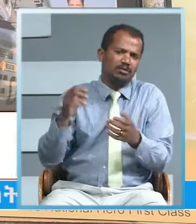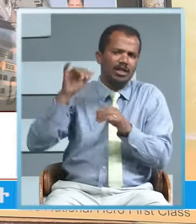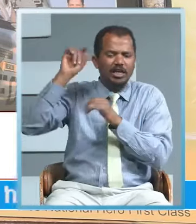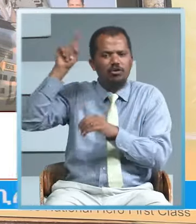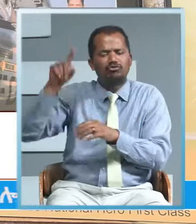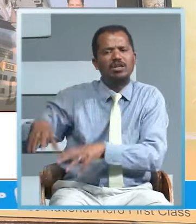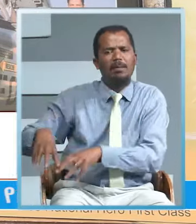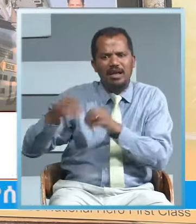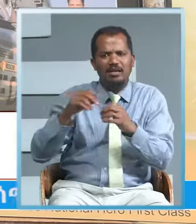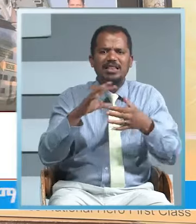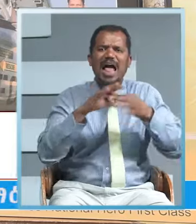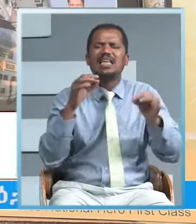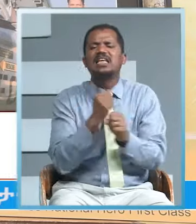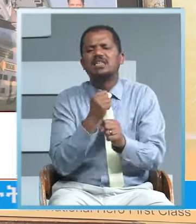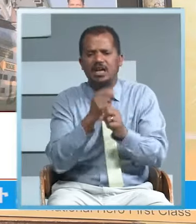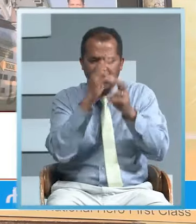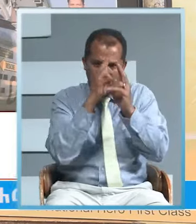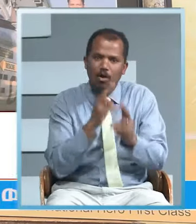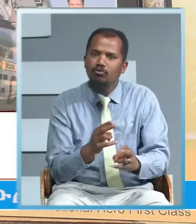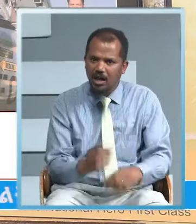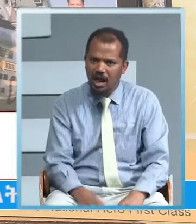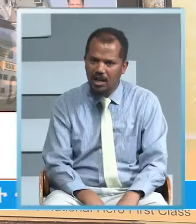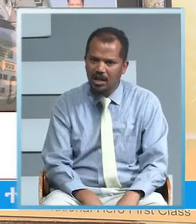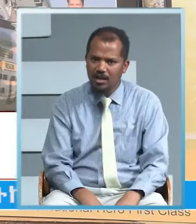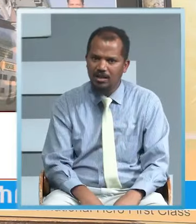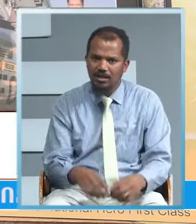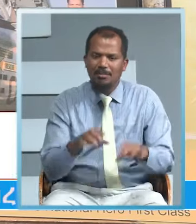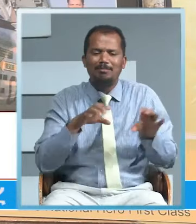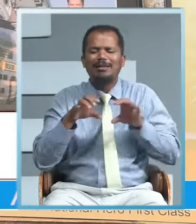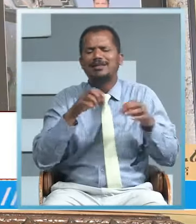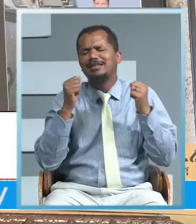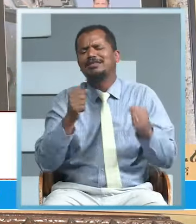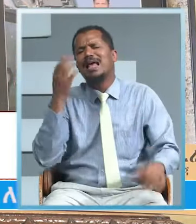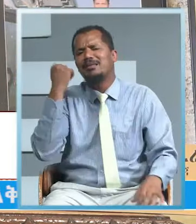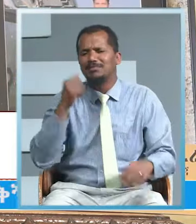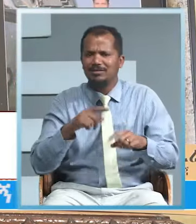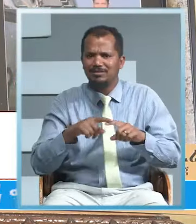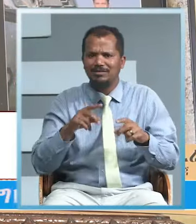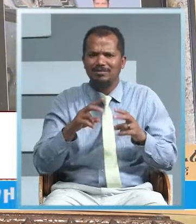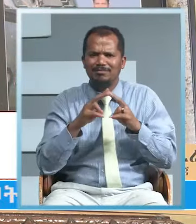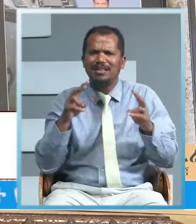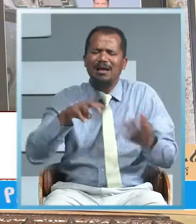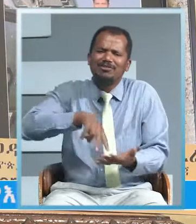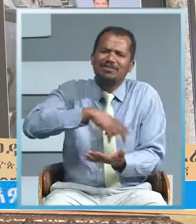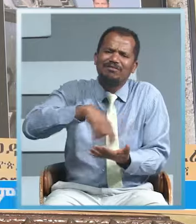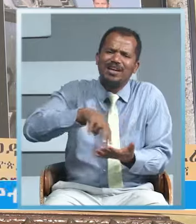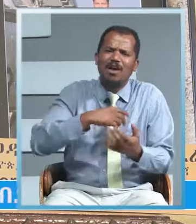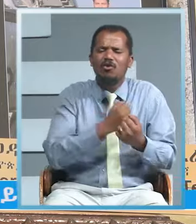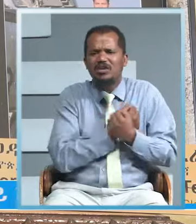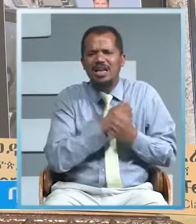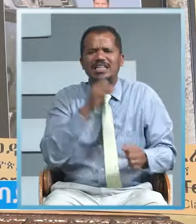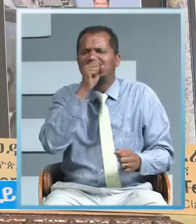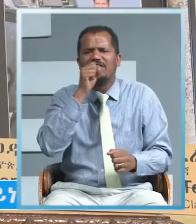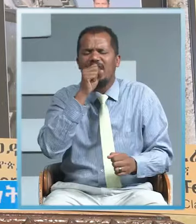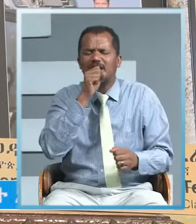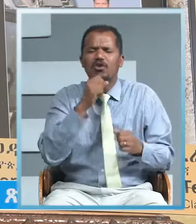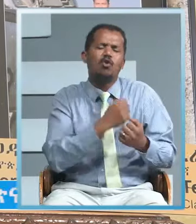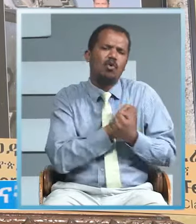ነው ታሪክ የሰራ ነው ያከብሩታል መድረግ ይቻል ነበር። በጣም ጭፈራ ይወዳል፣ ዘፈን